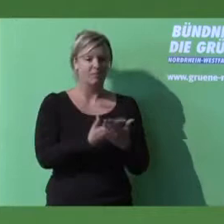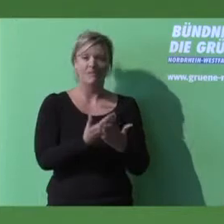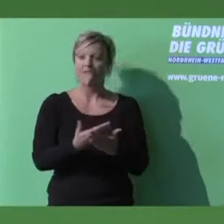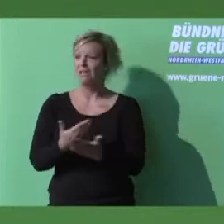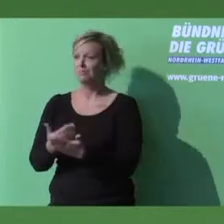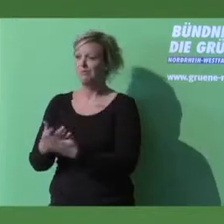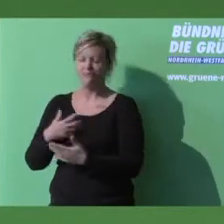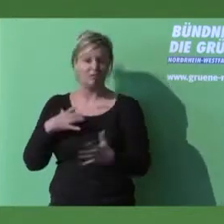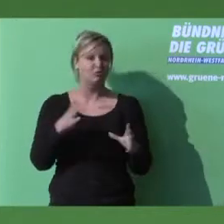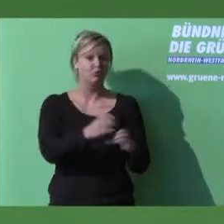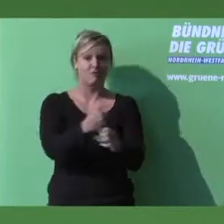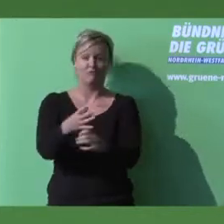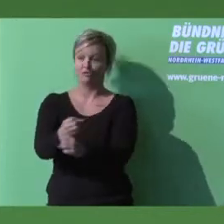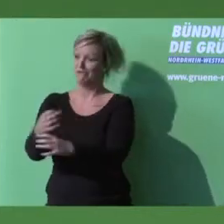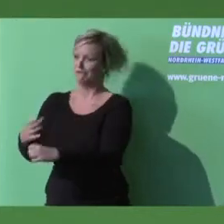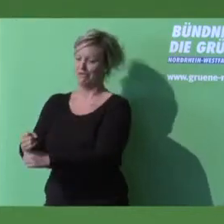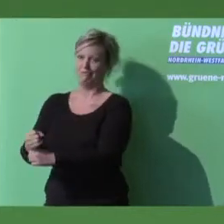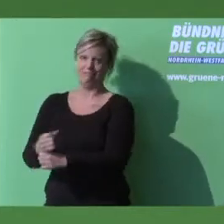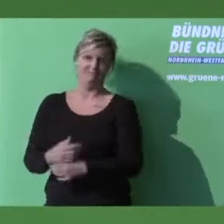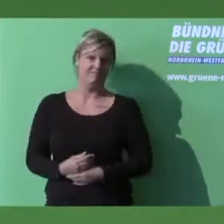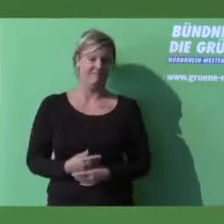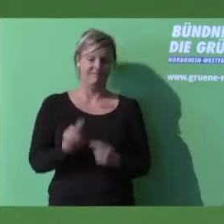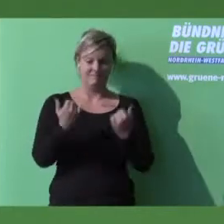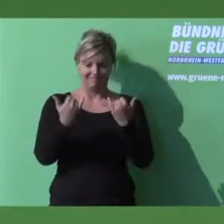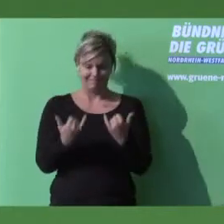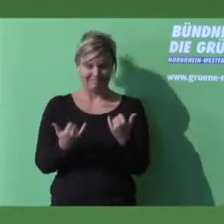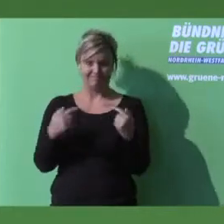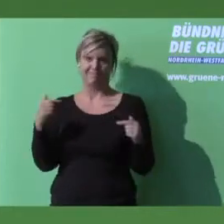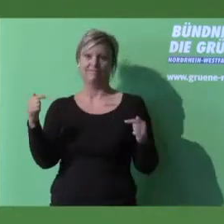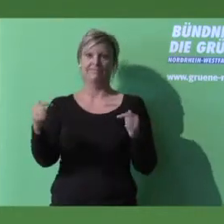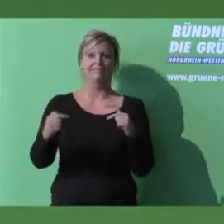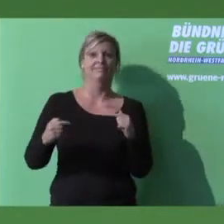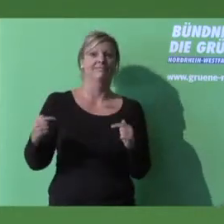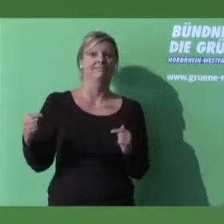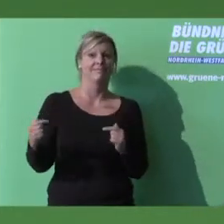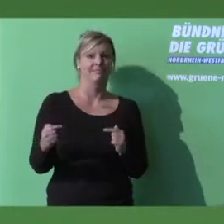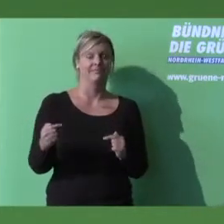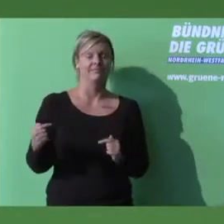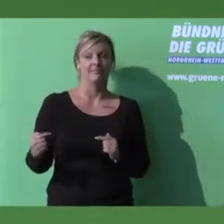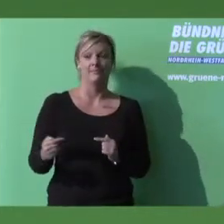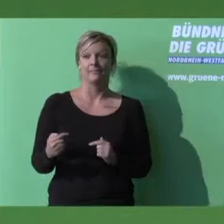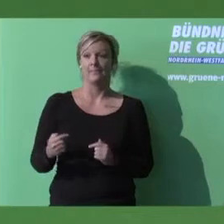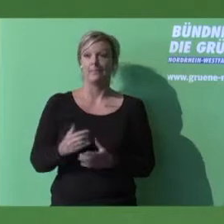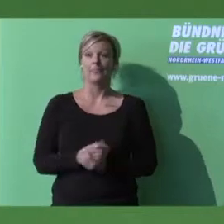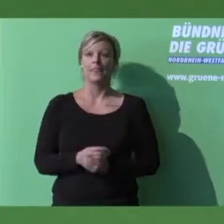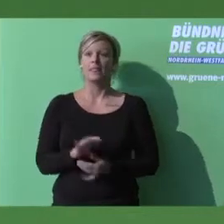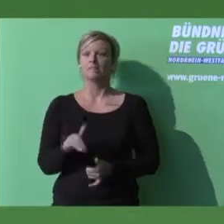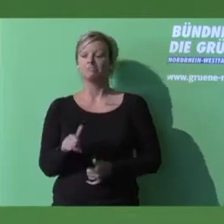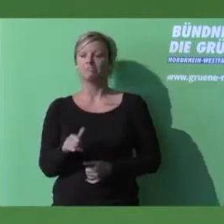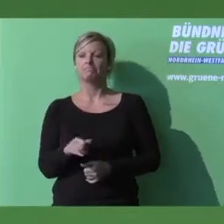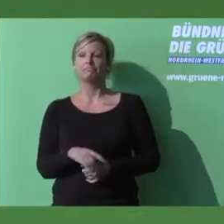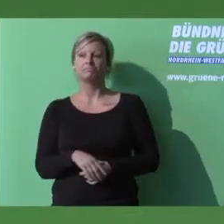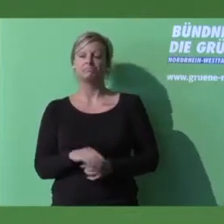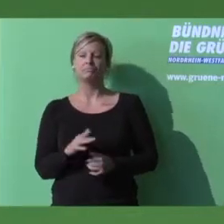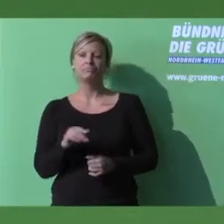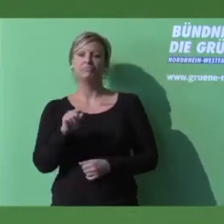es ja eine Debatte darüber, ob nicht auch schwarze